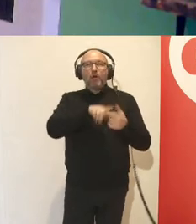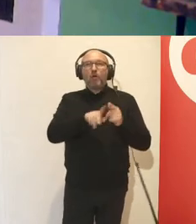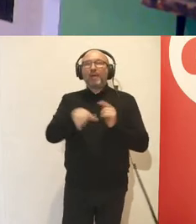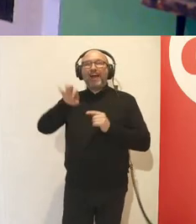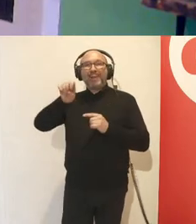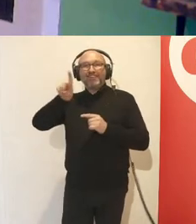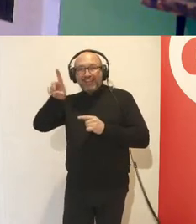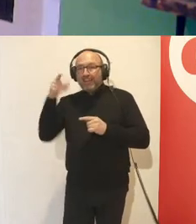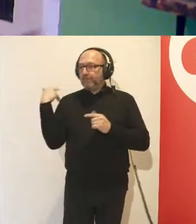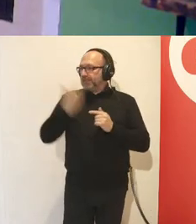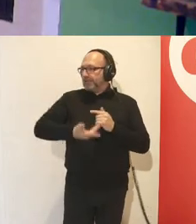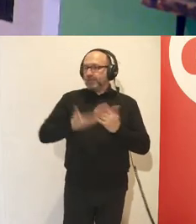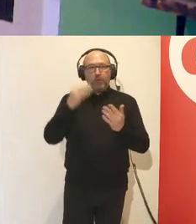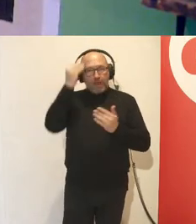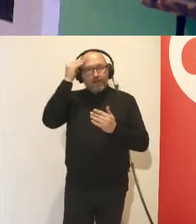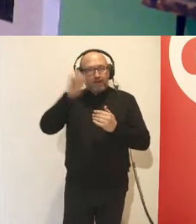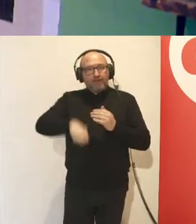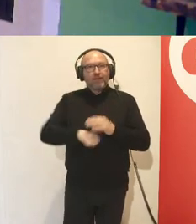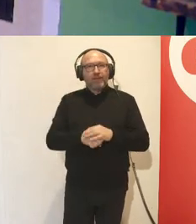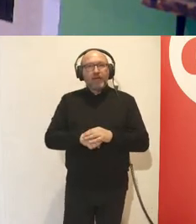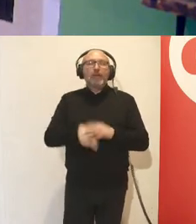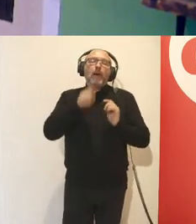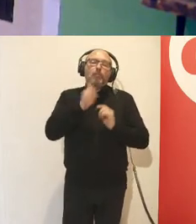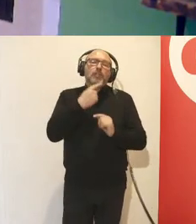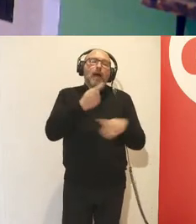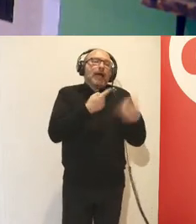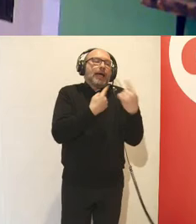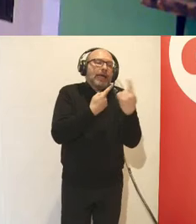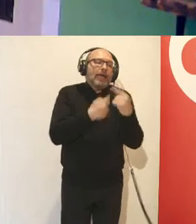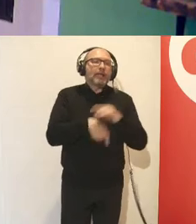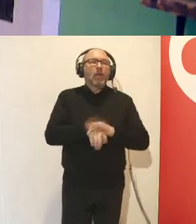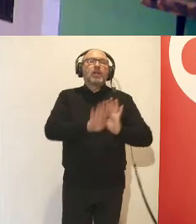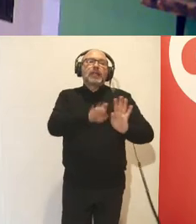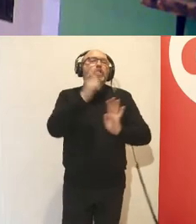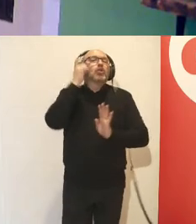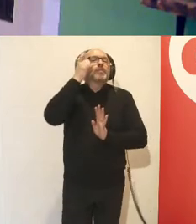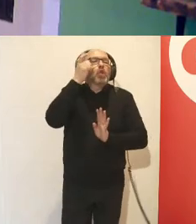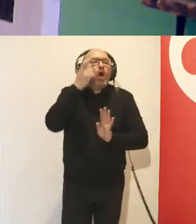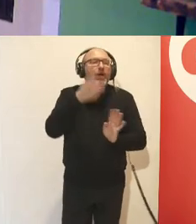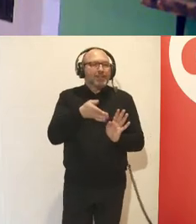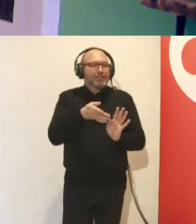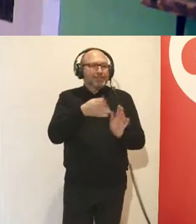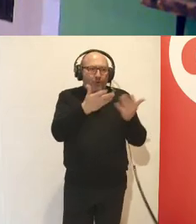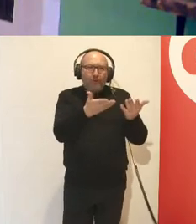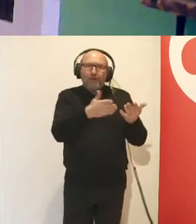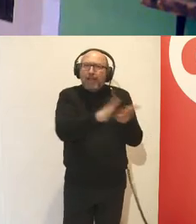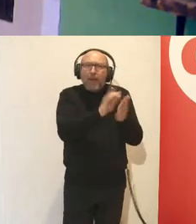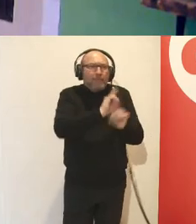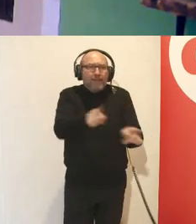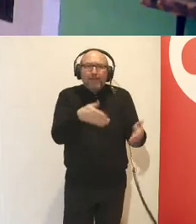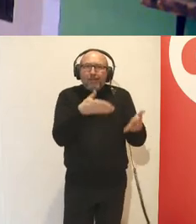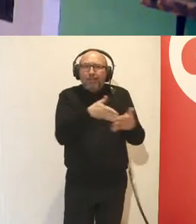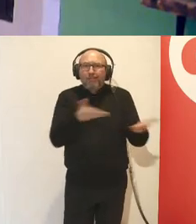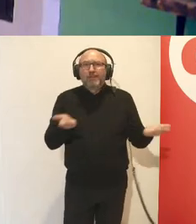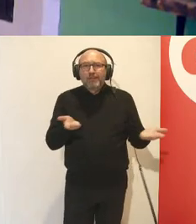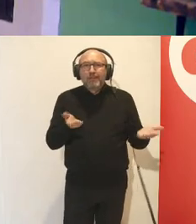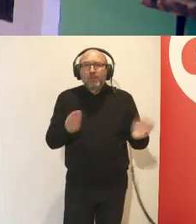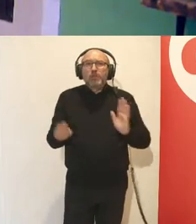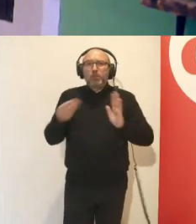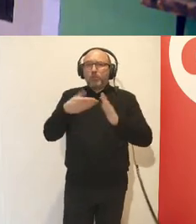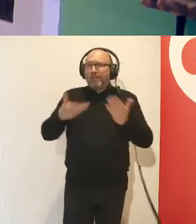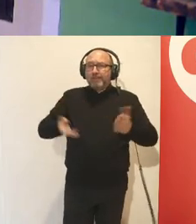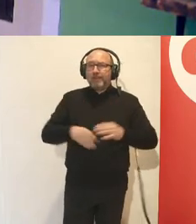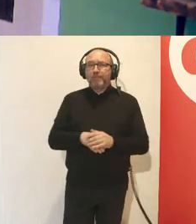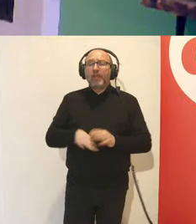ziehen können dass dieses wir müssen wir mit denen reden und die sozial genug besorgt dass das nicht funktioniert plus das waren ja